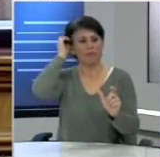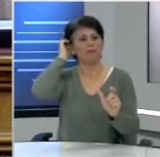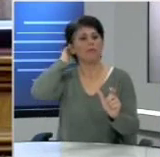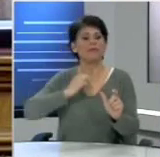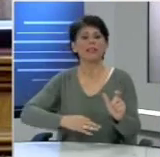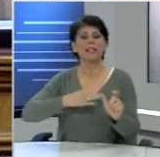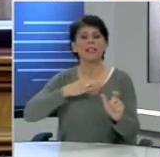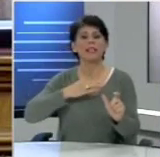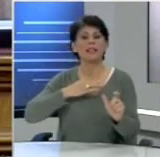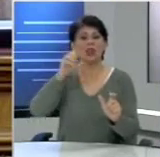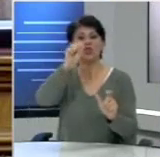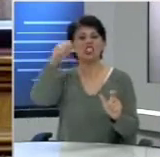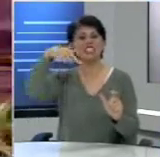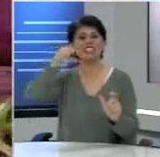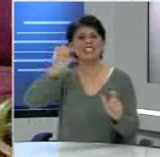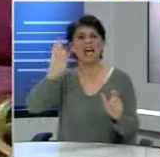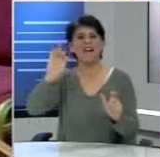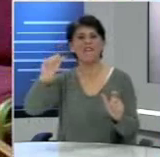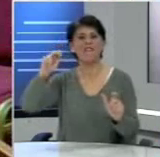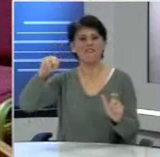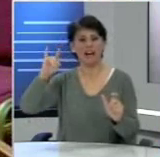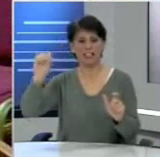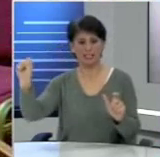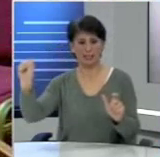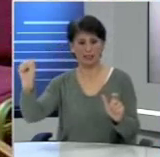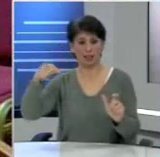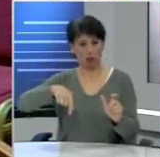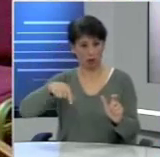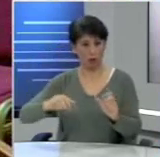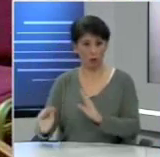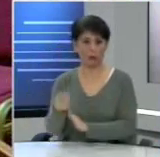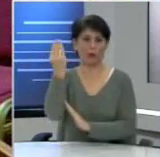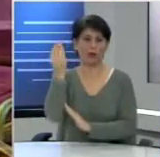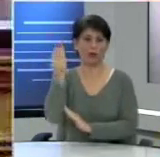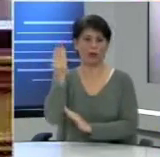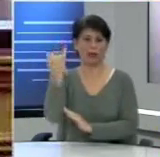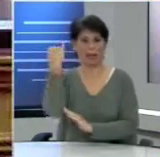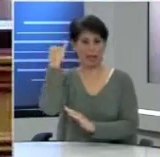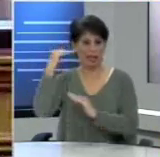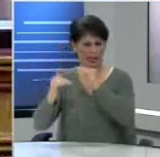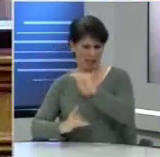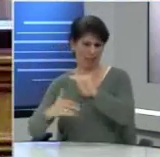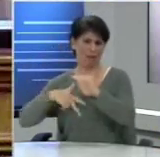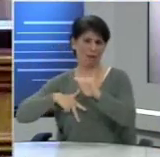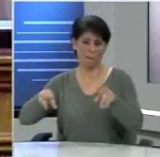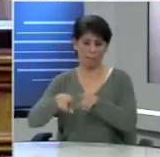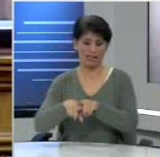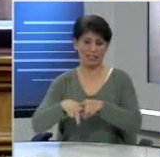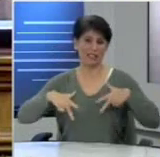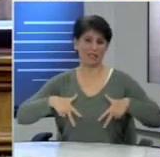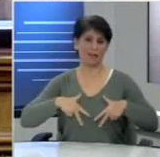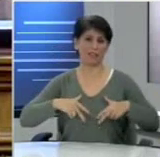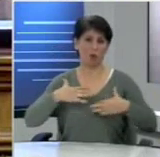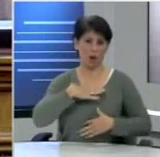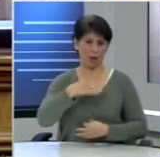τον κύριο Στεφανή. Και βγαίνει ο Υφυπουργός μαζί με τον κυβερνητικό εκπρόσωπο πριν από 15